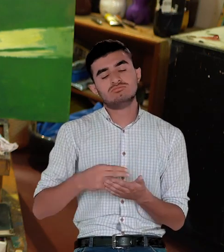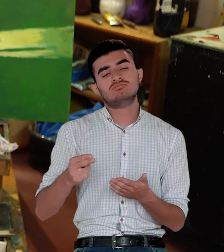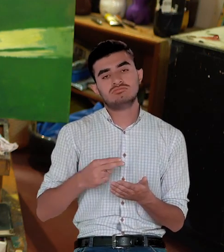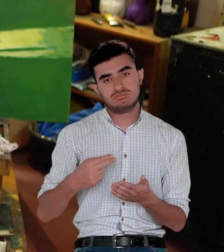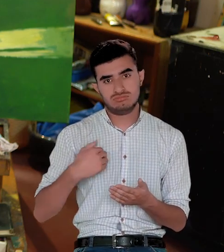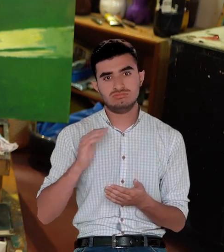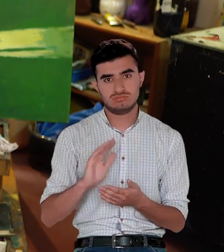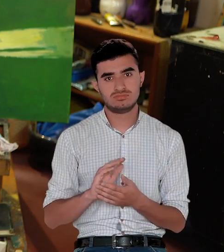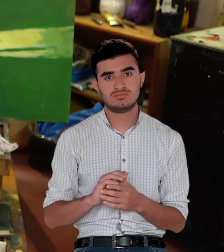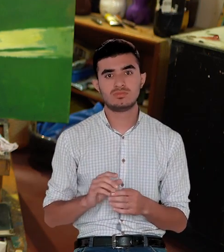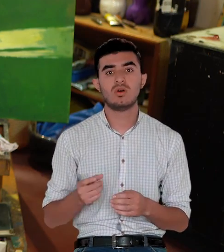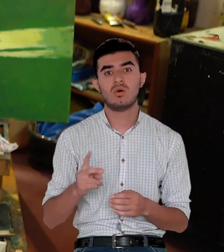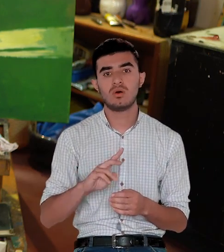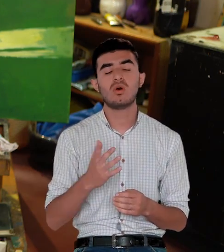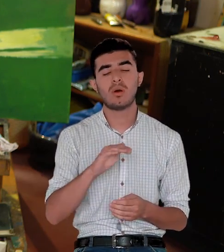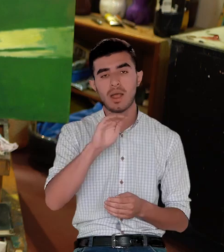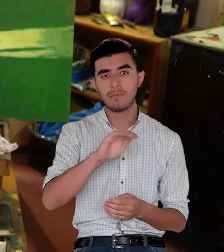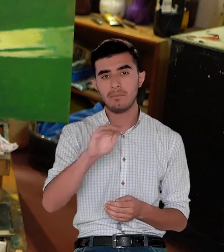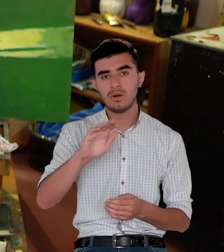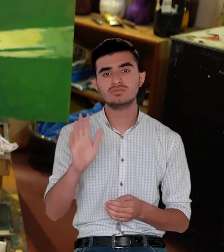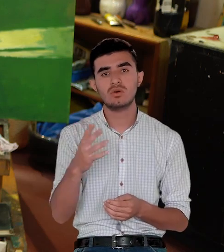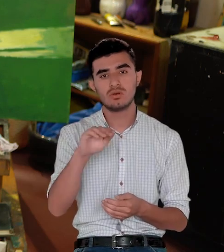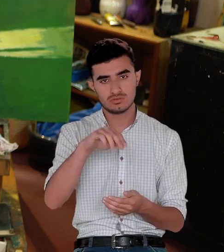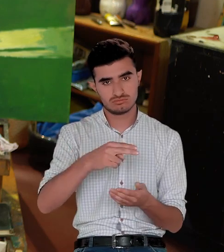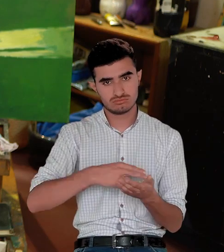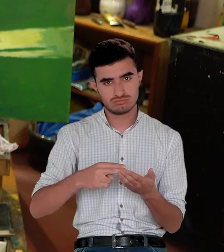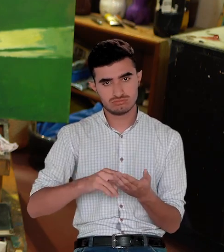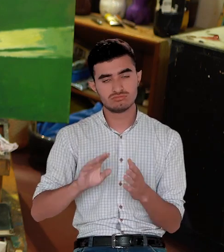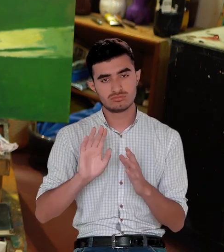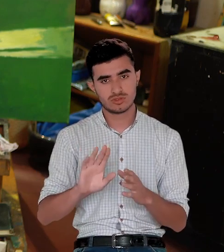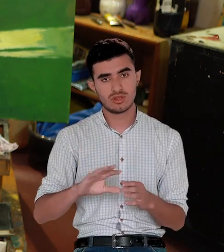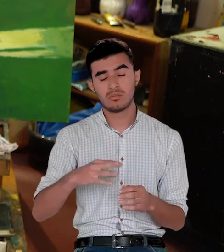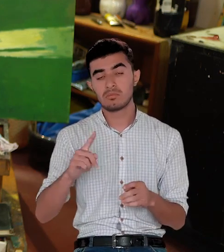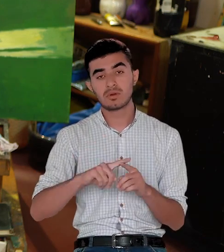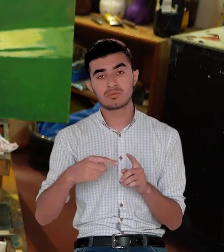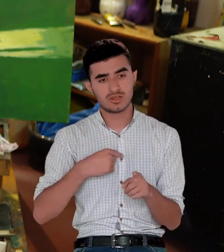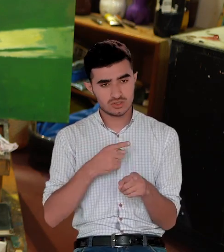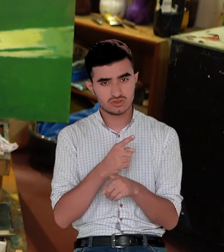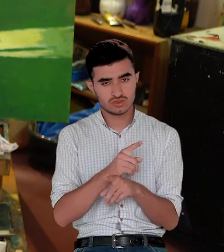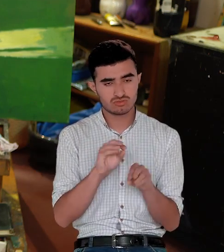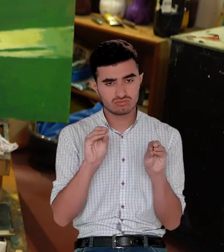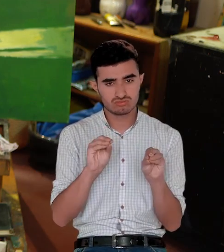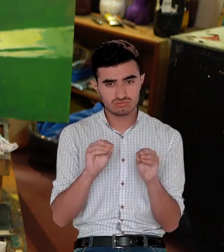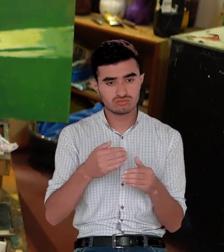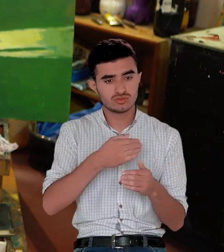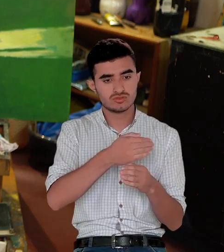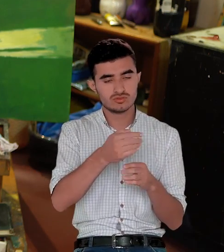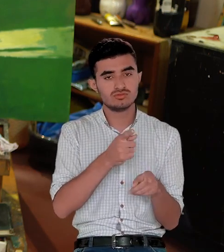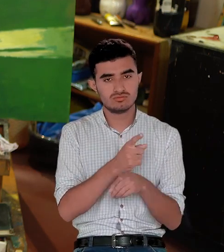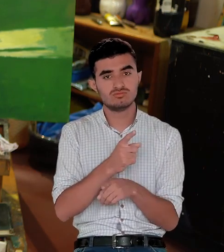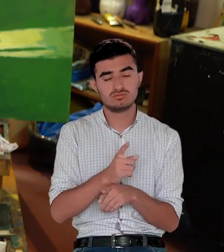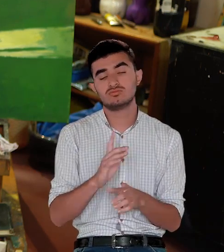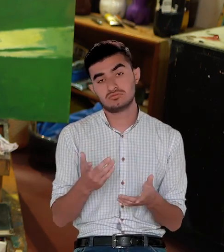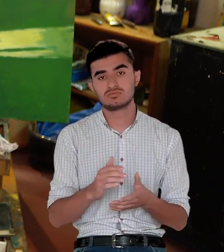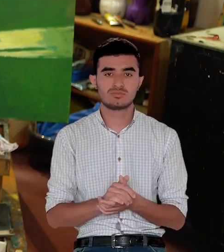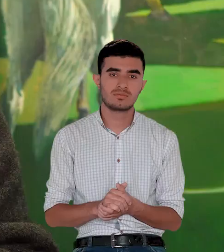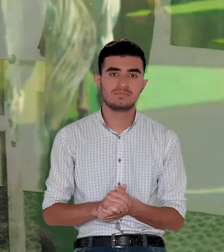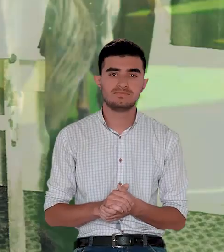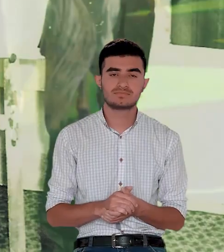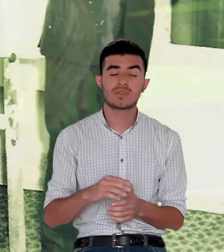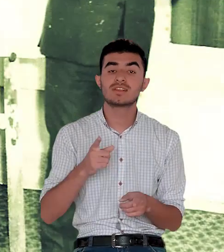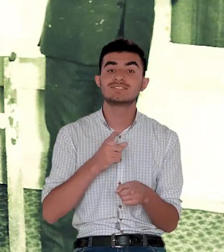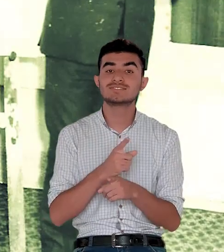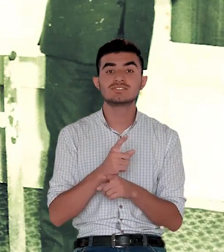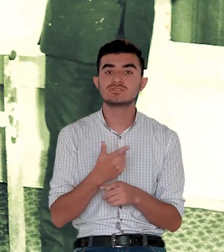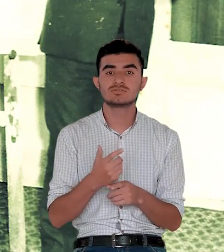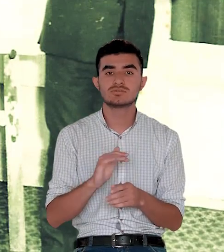کبھی کسی نے چیلنج نہیں کیا. تو اس کے بعد یہ چیزیں جو ہیں, ایک وقت تھا جب ہم